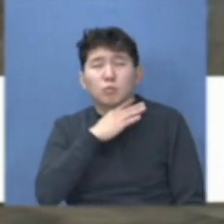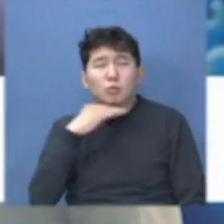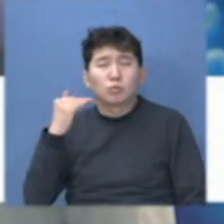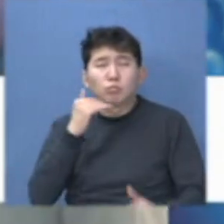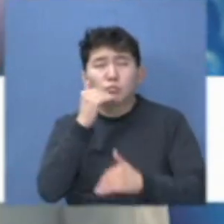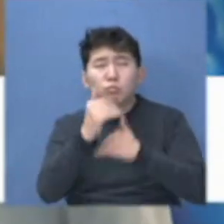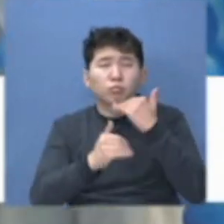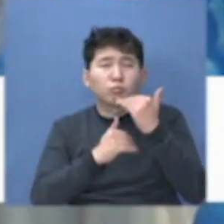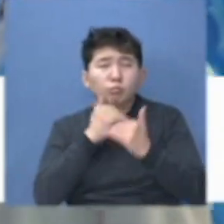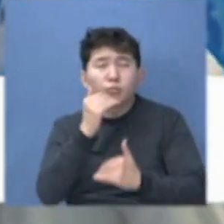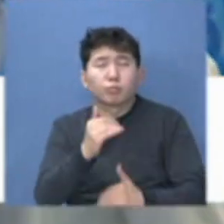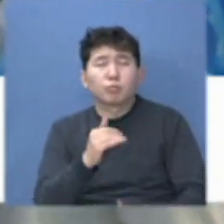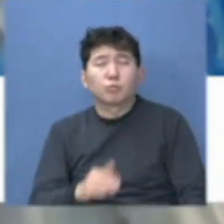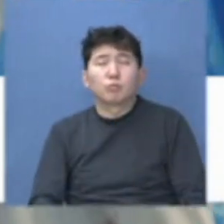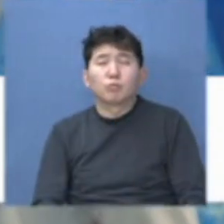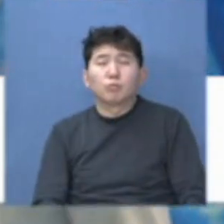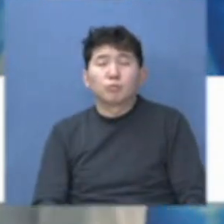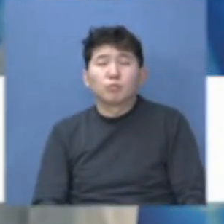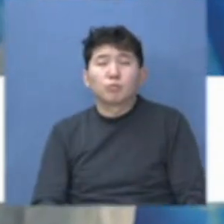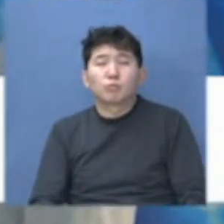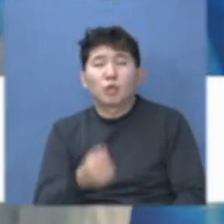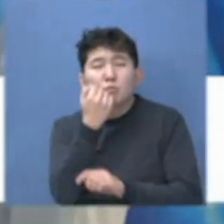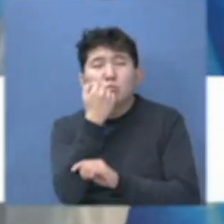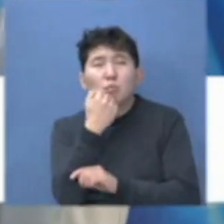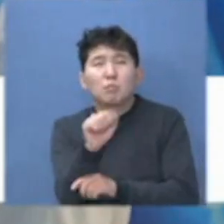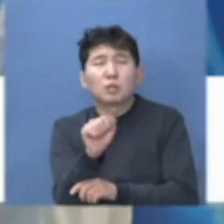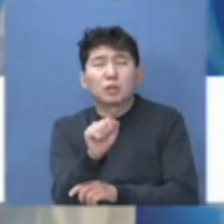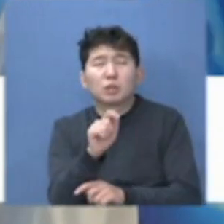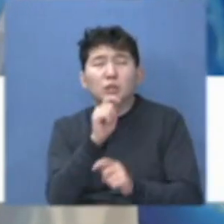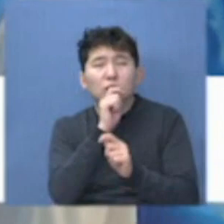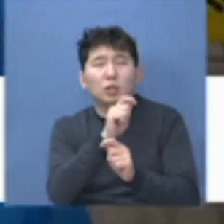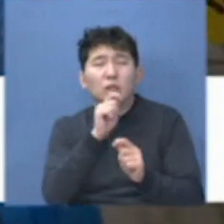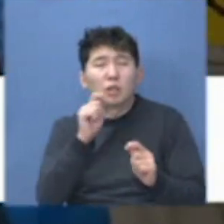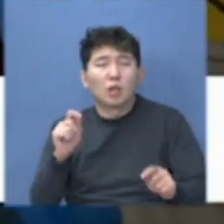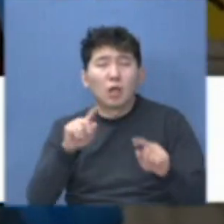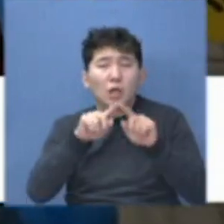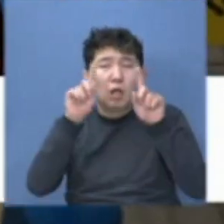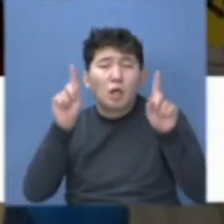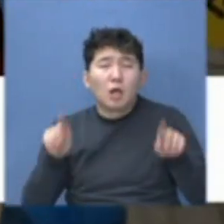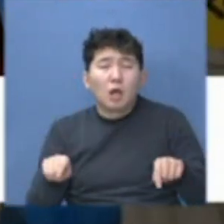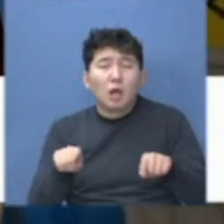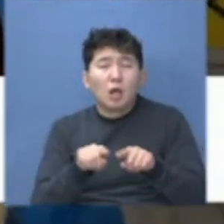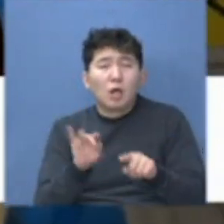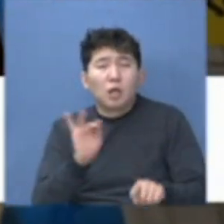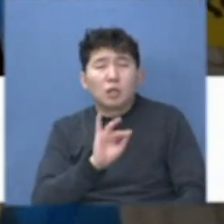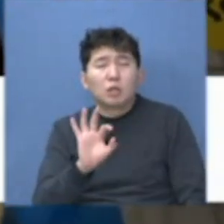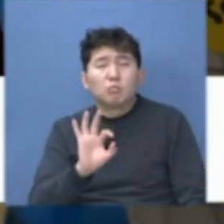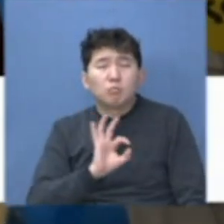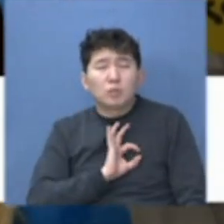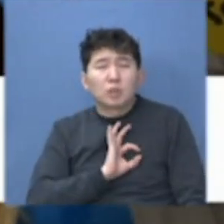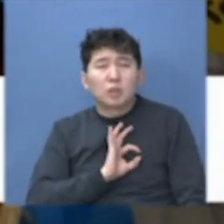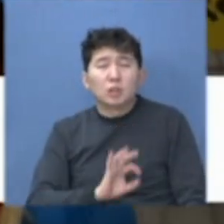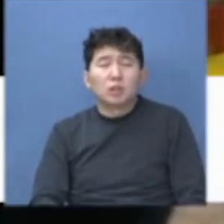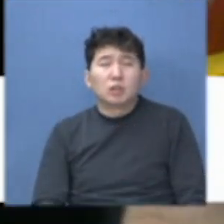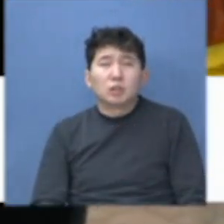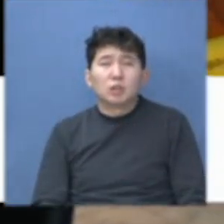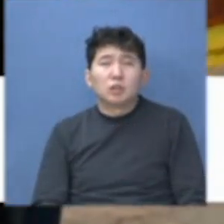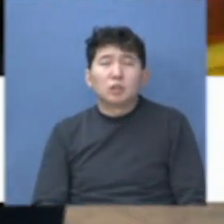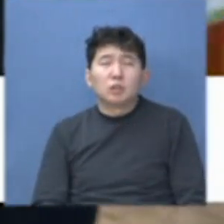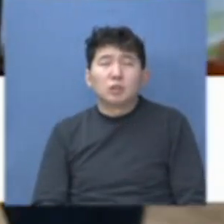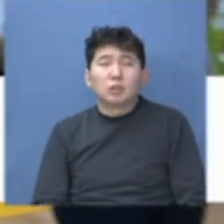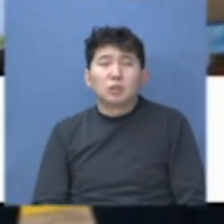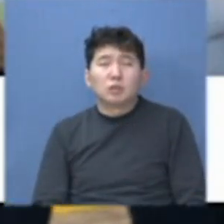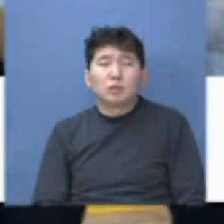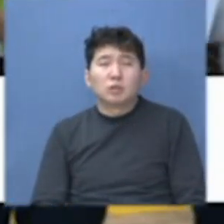успехов. Победителей и призеров соревнований наградили грамотами и медалями от областного управления физической культуры и спорта,